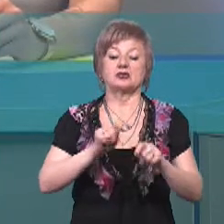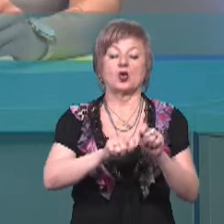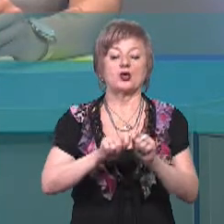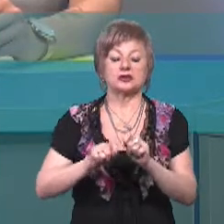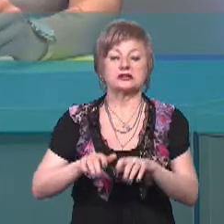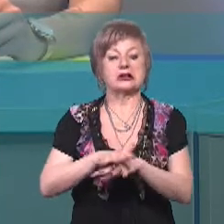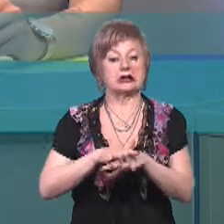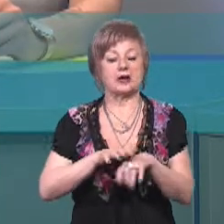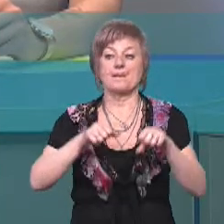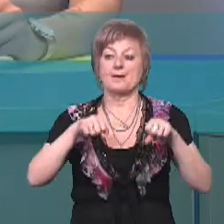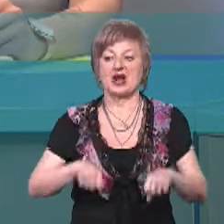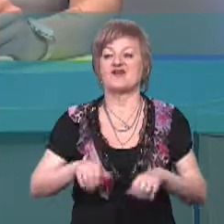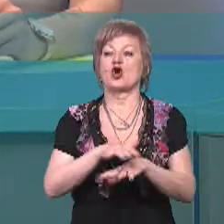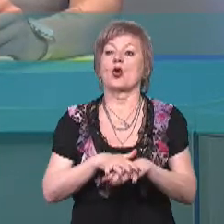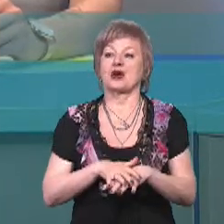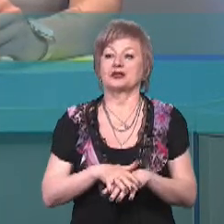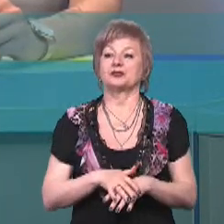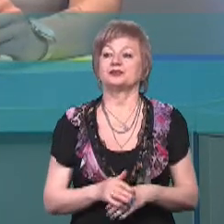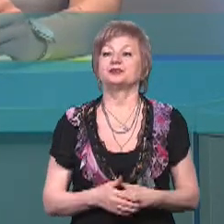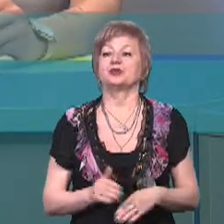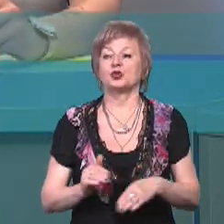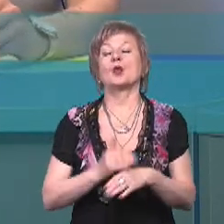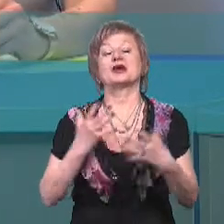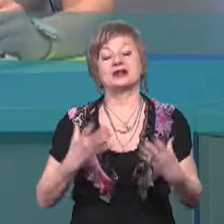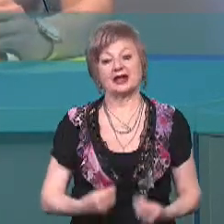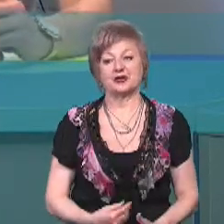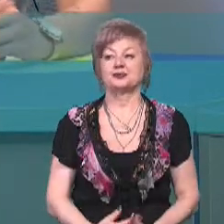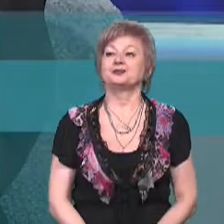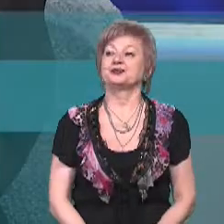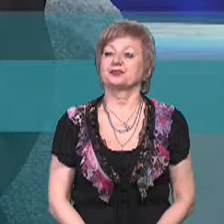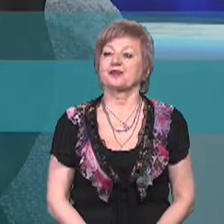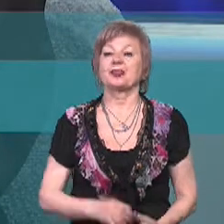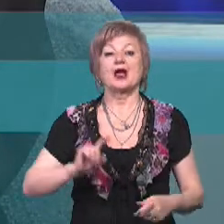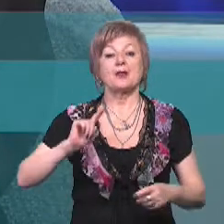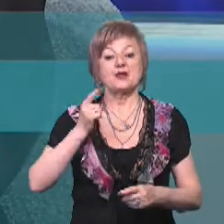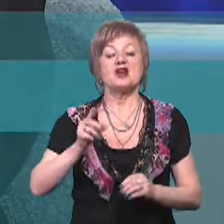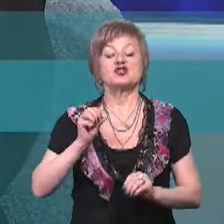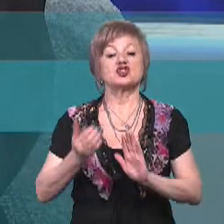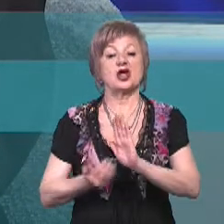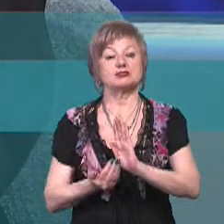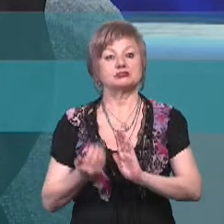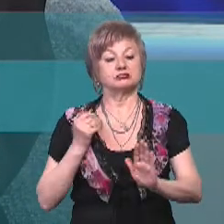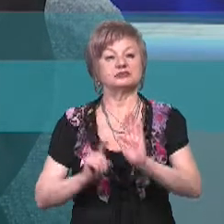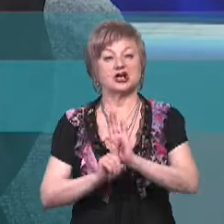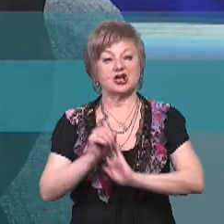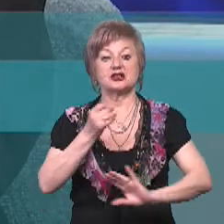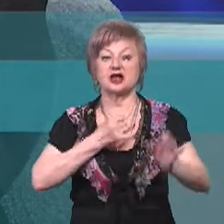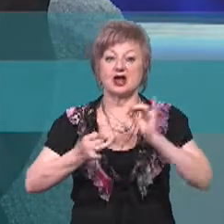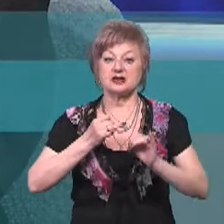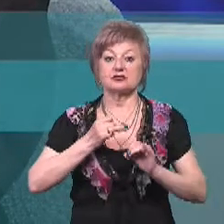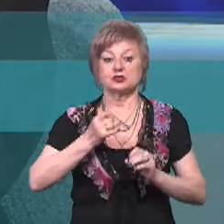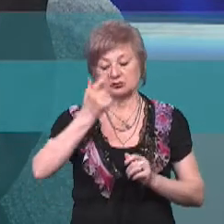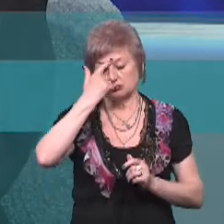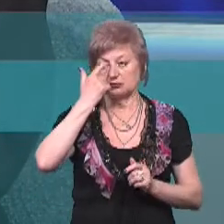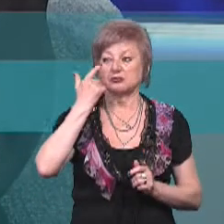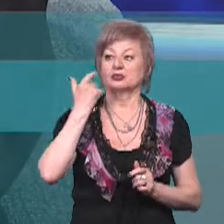громадської організації «Справа громад». Доброго здоров'я. Доброго дня. Доброго дня. Перш ніж почати нашу розмову, пропоную нашим телеглядачам надати